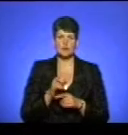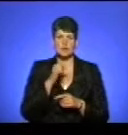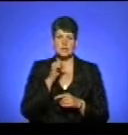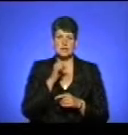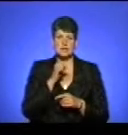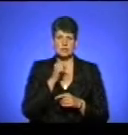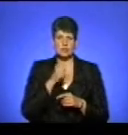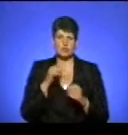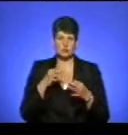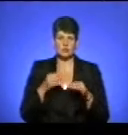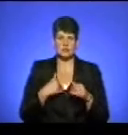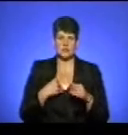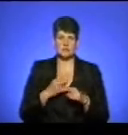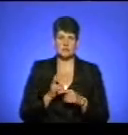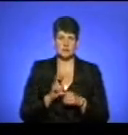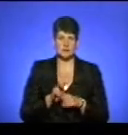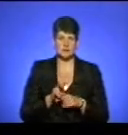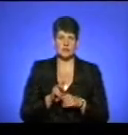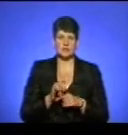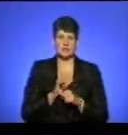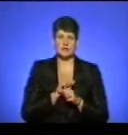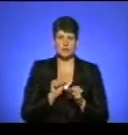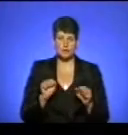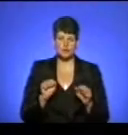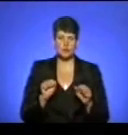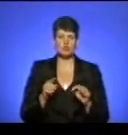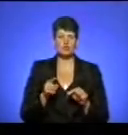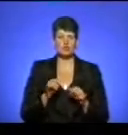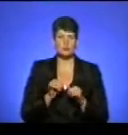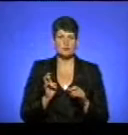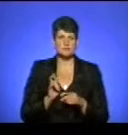Тітуся. Дозвольте нам зайти? Ні. Чому? Відкрийте, будь ласка.